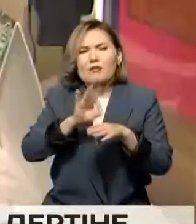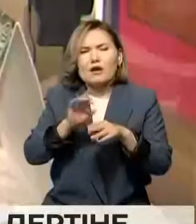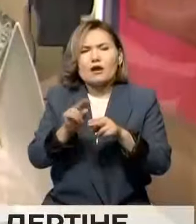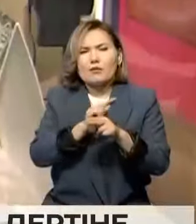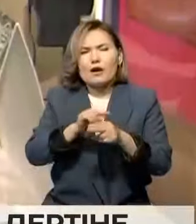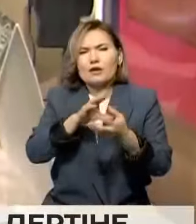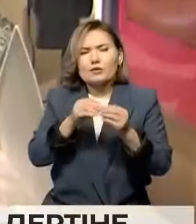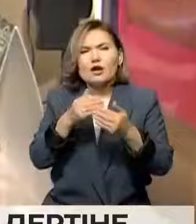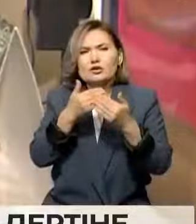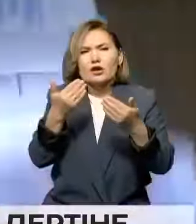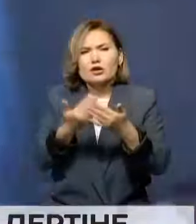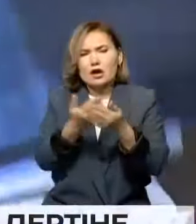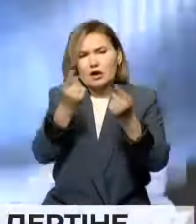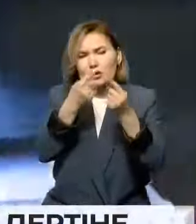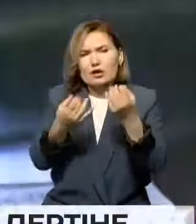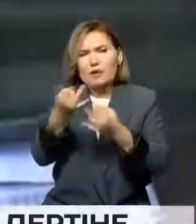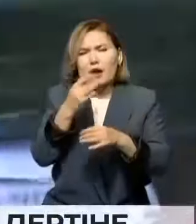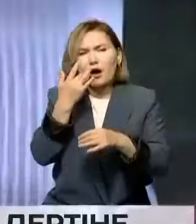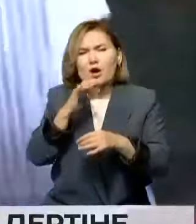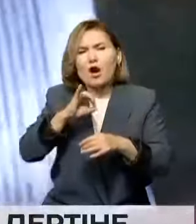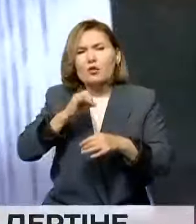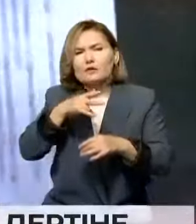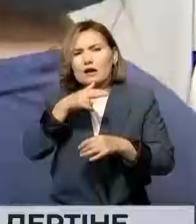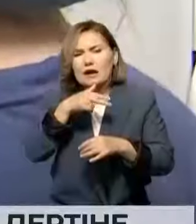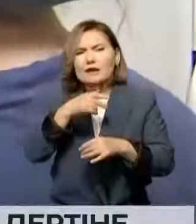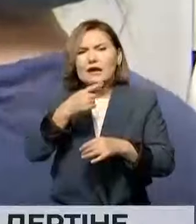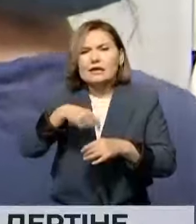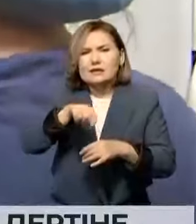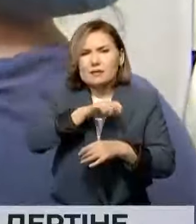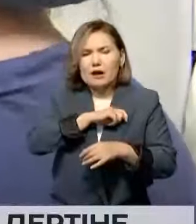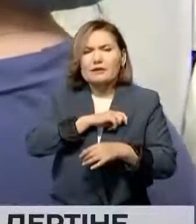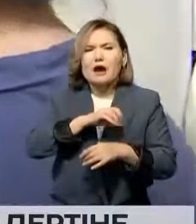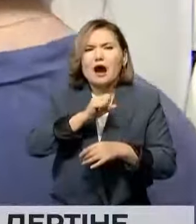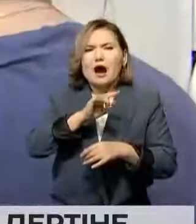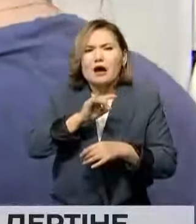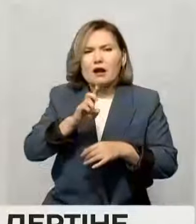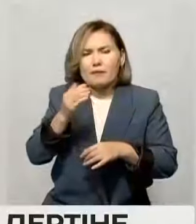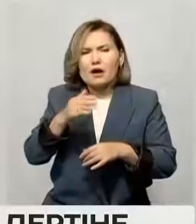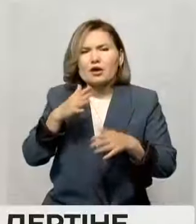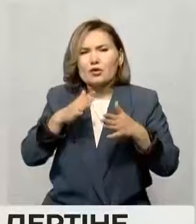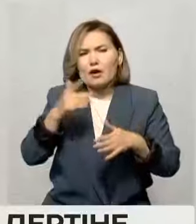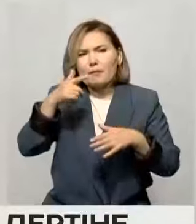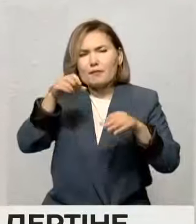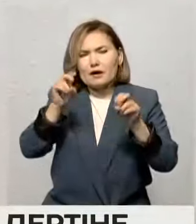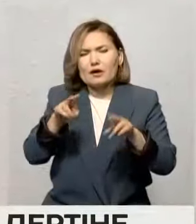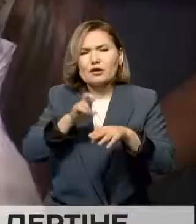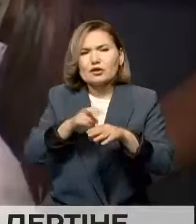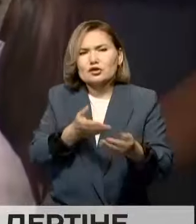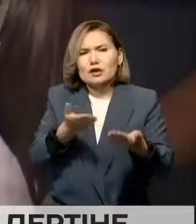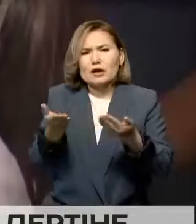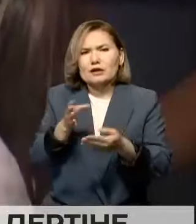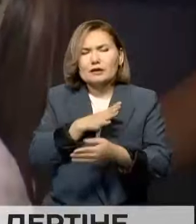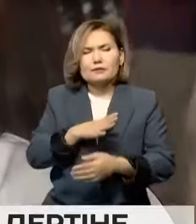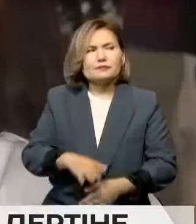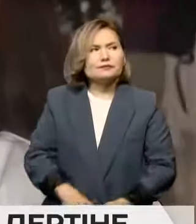соңғы жаңалықтарды талқылайды. Оған ақш, оңтүстік Корея, Испания, Сауд Арабиясы, Грузиядан білікті мамандар шақыртылды.